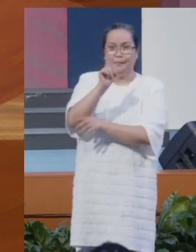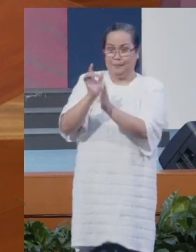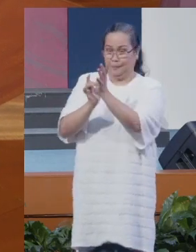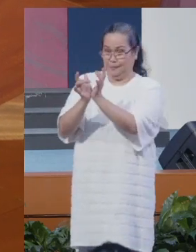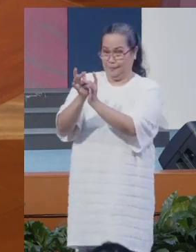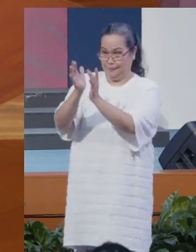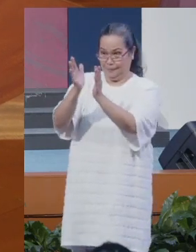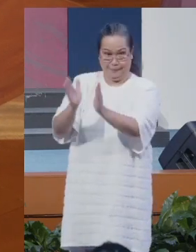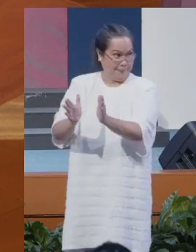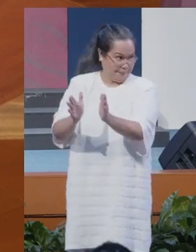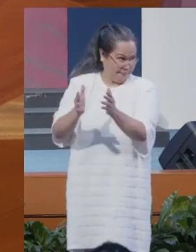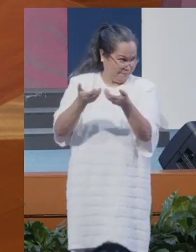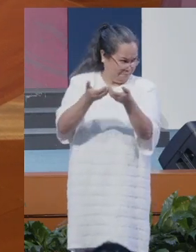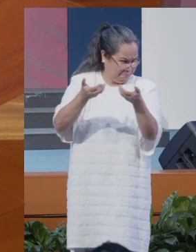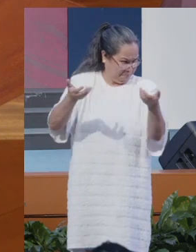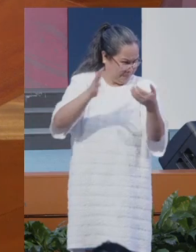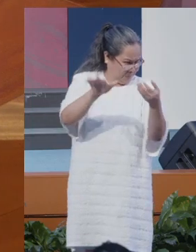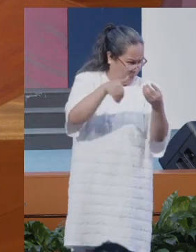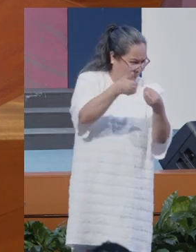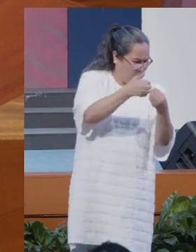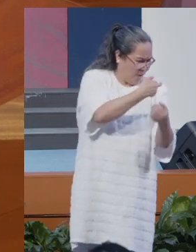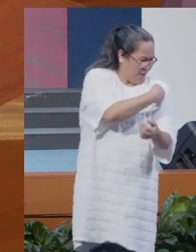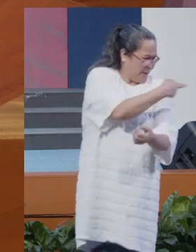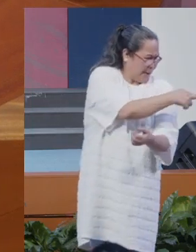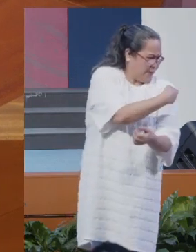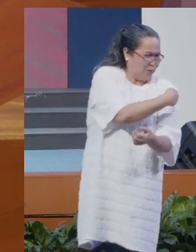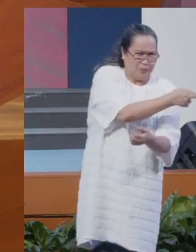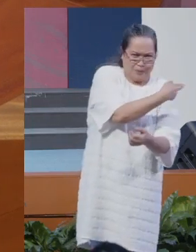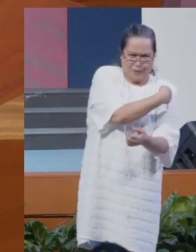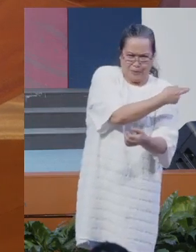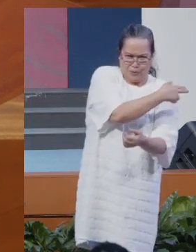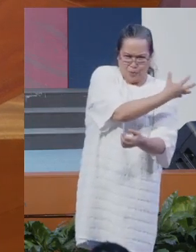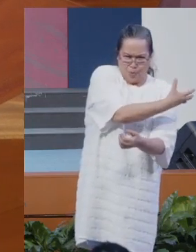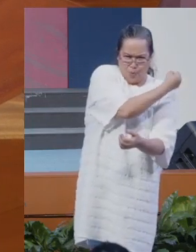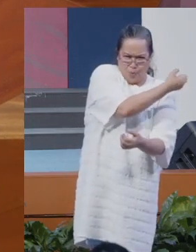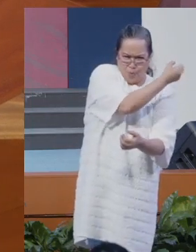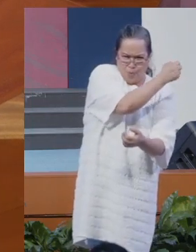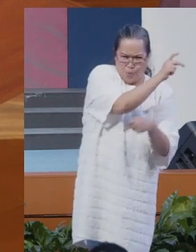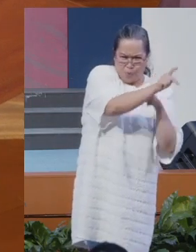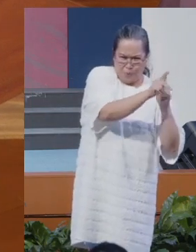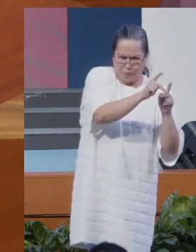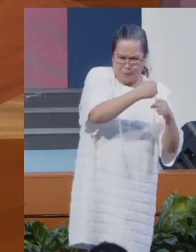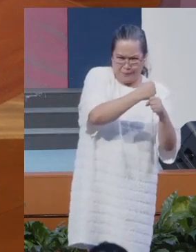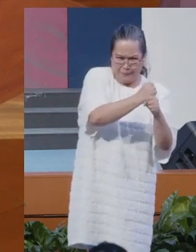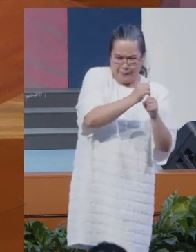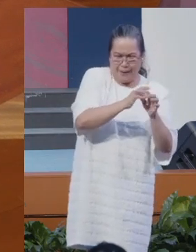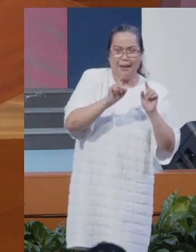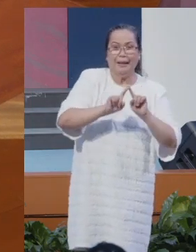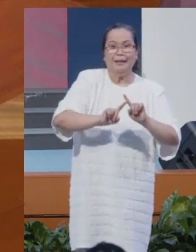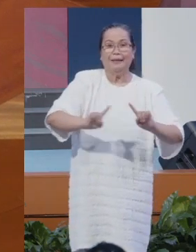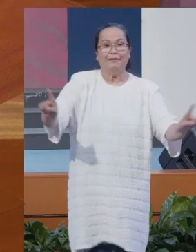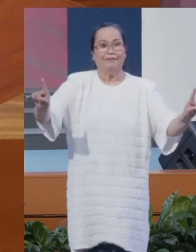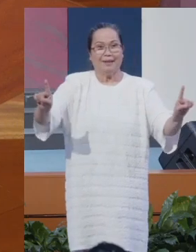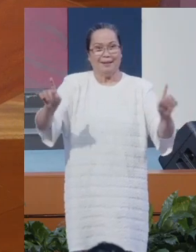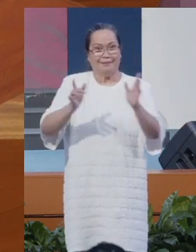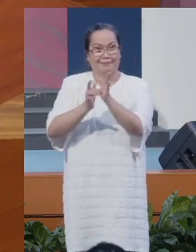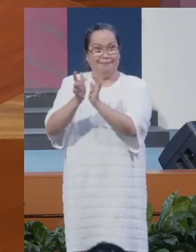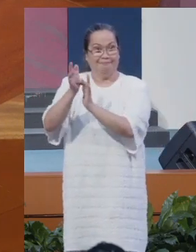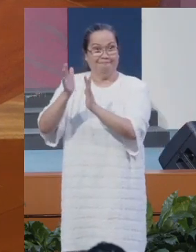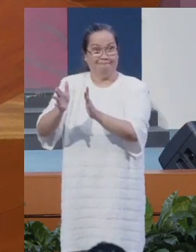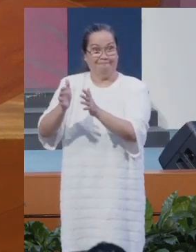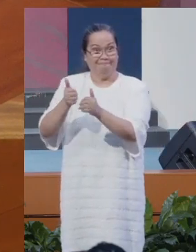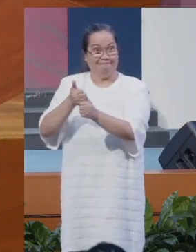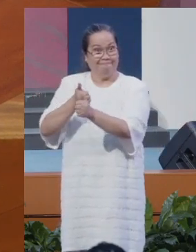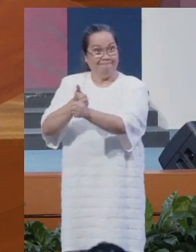sa lahat ng ibang relihiyon na gawa ng tao. Dahil ito lang ang sistemang